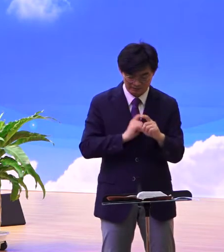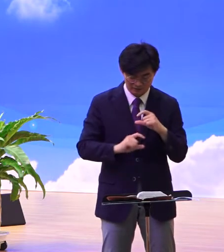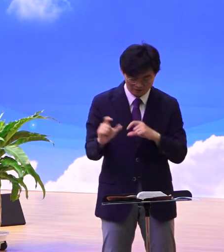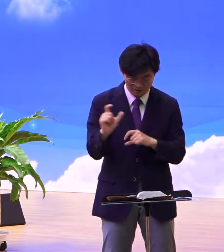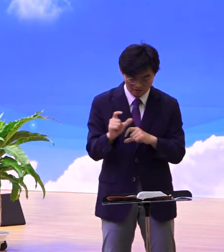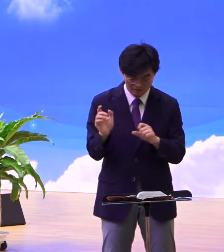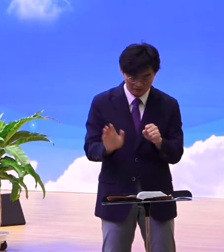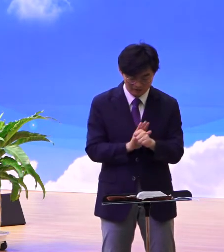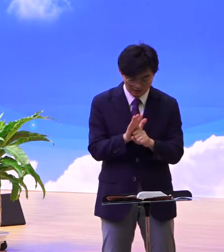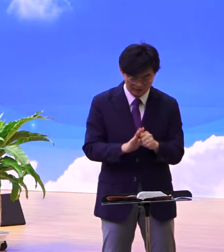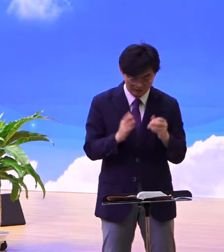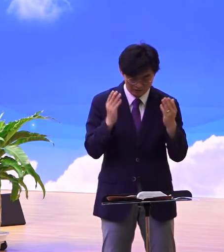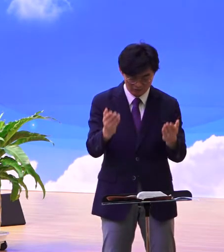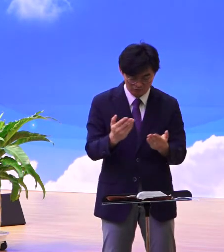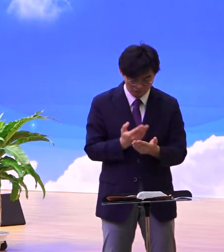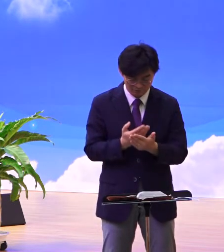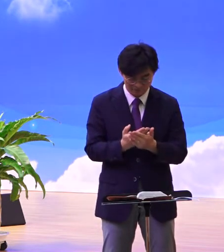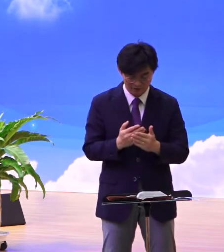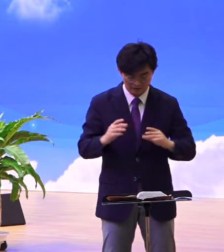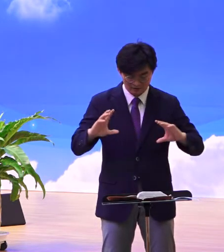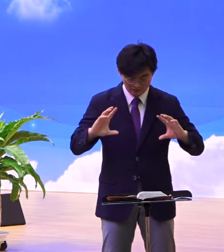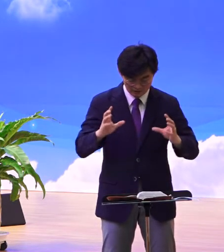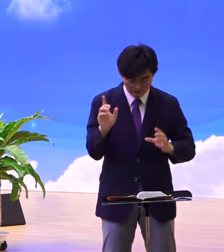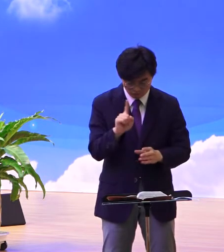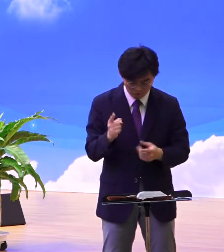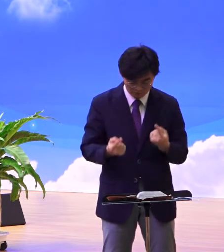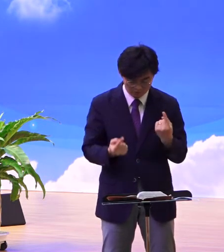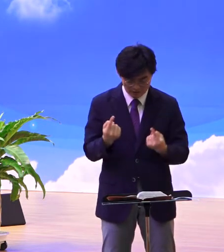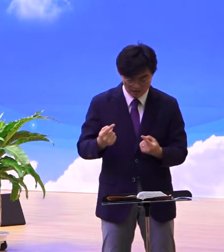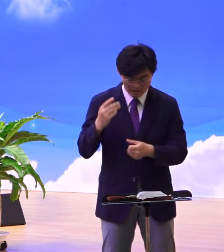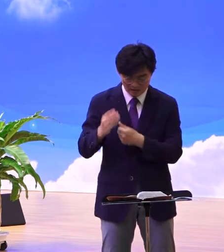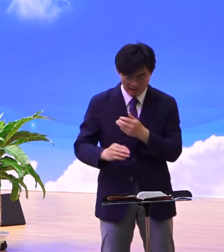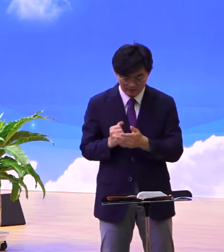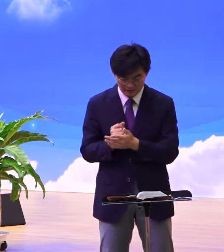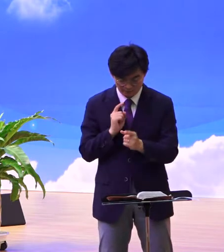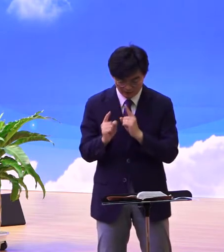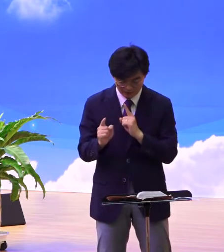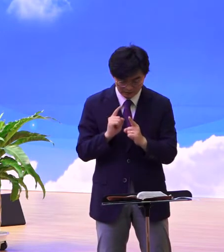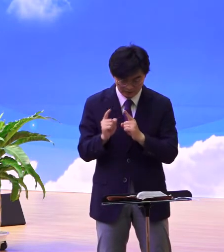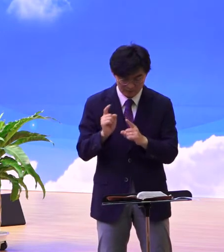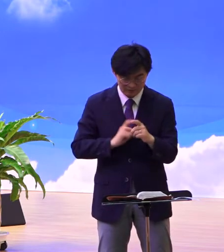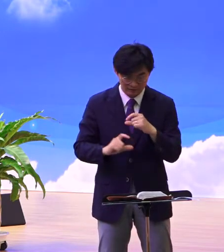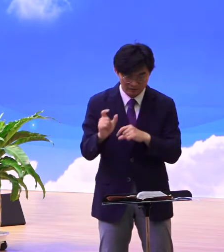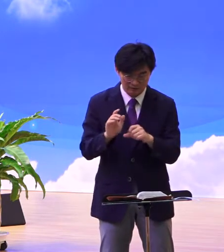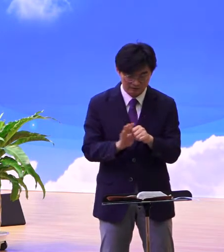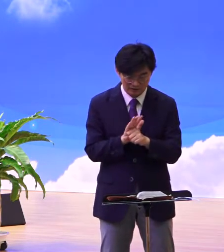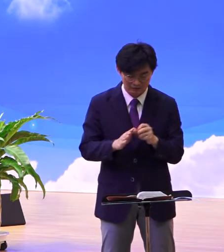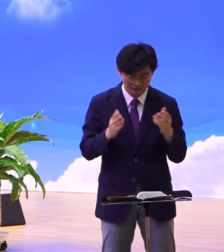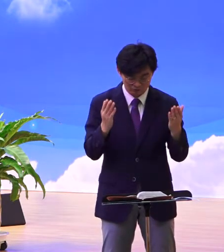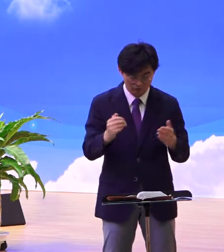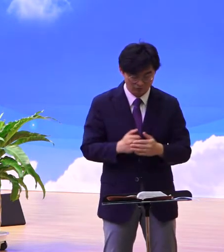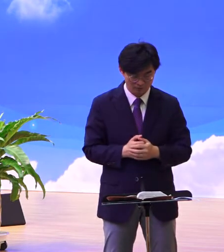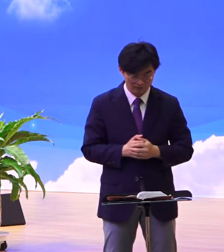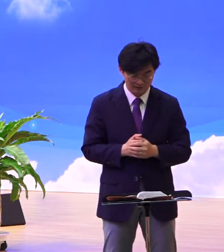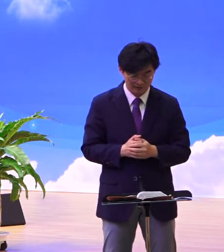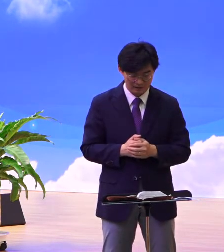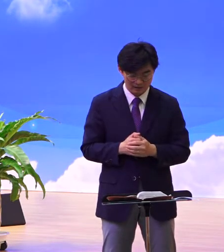사랑하게 하여 주시옵소서. 세상의 어떤 것보다 하나님의 말씀을 사랑하고 그